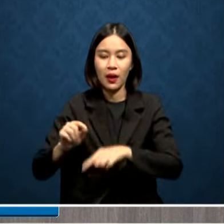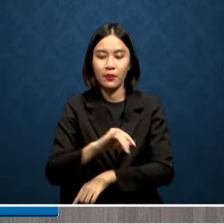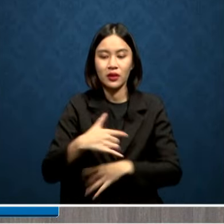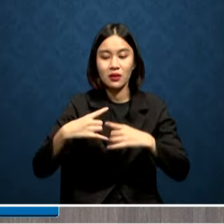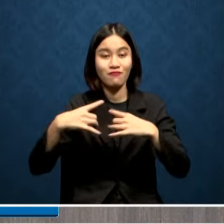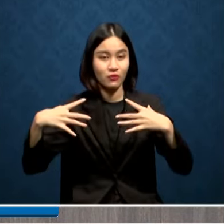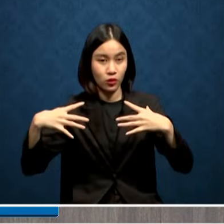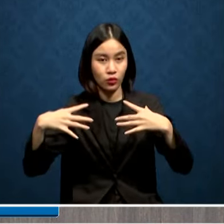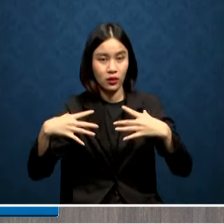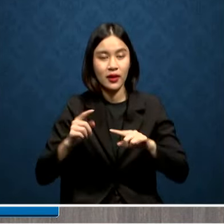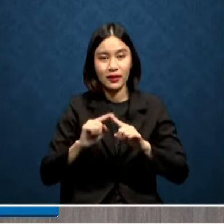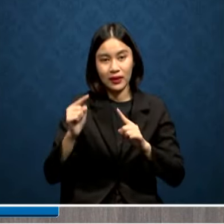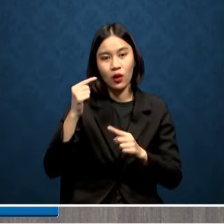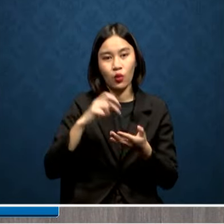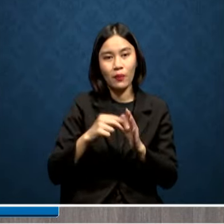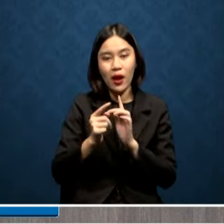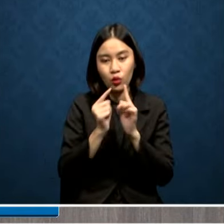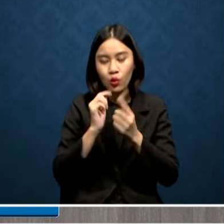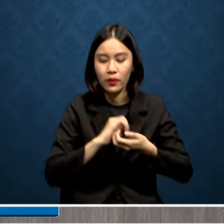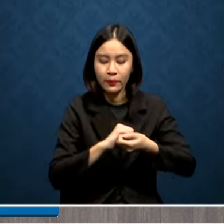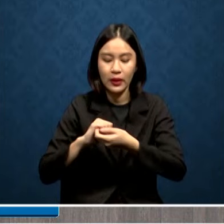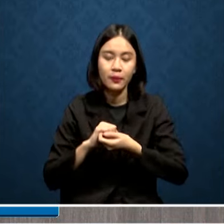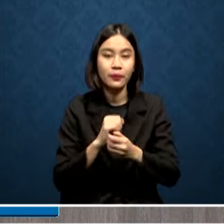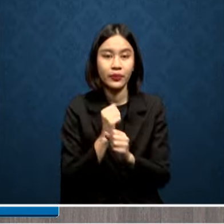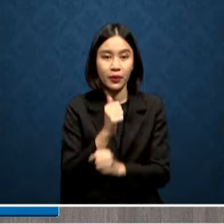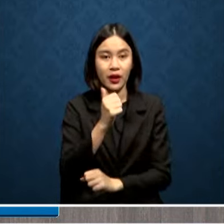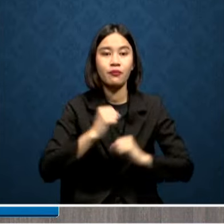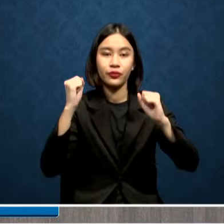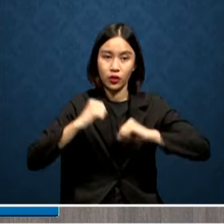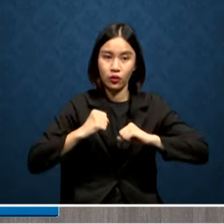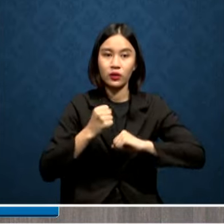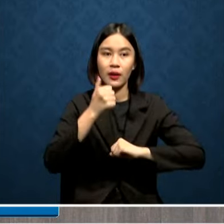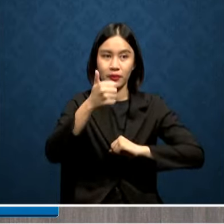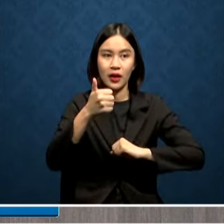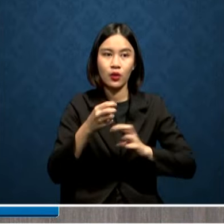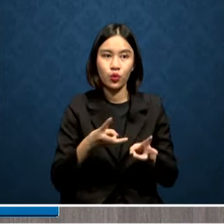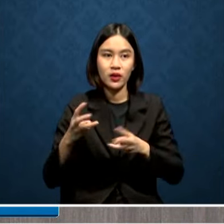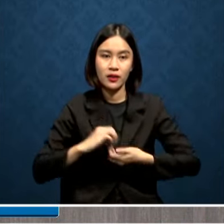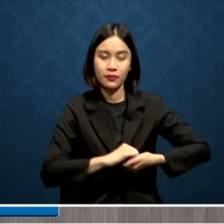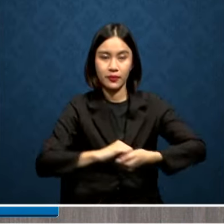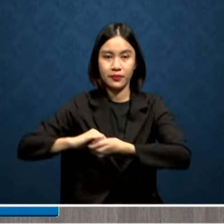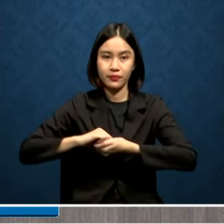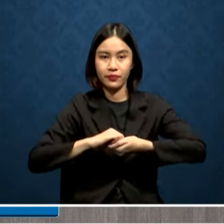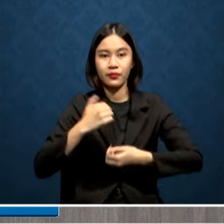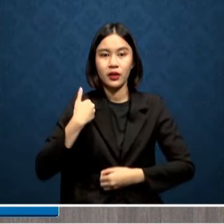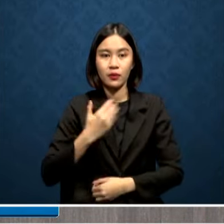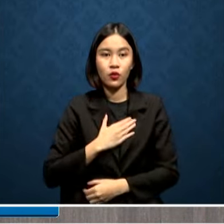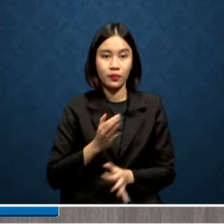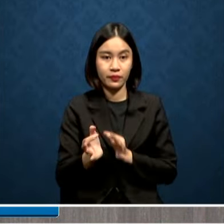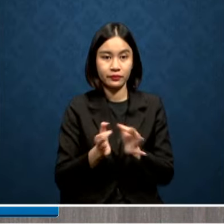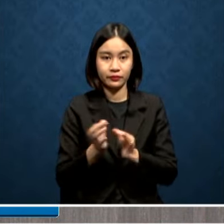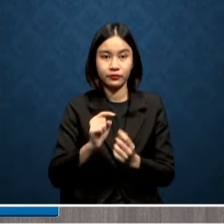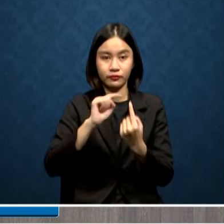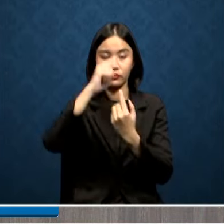กันสามารถจะลอมชอมและสามารถที่จะตกลงกันได้โดยสันติวิถีผมกราบเรียนครับว่า